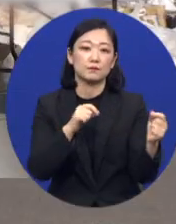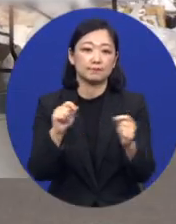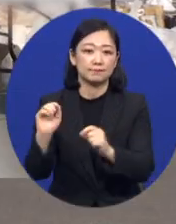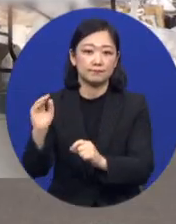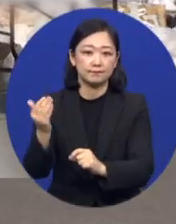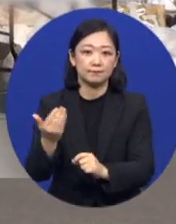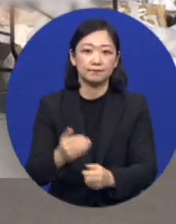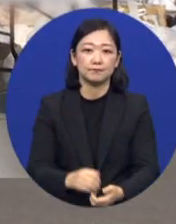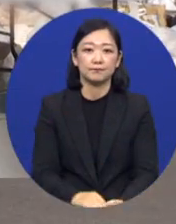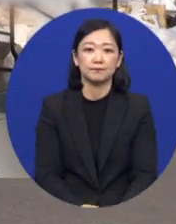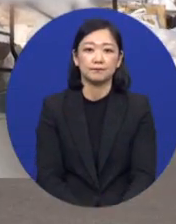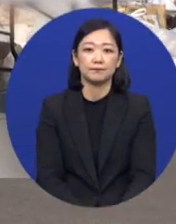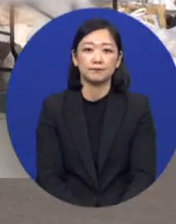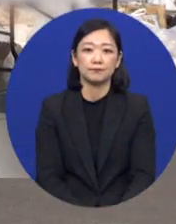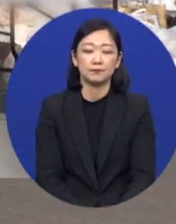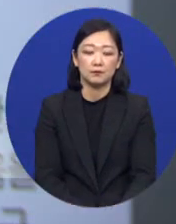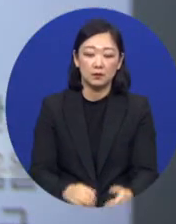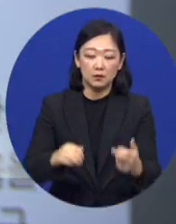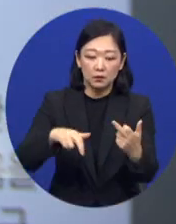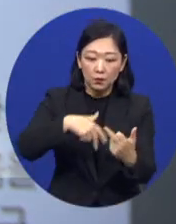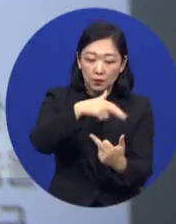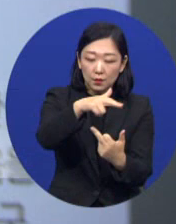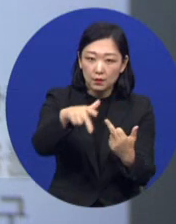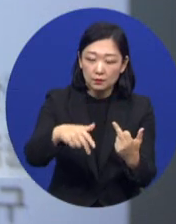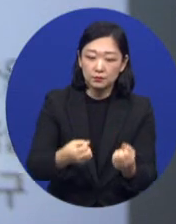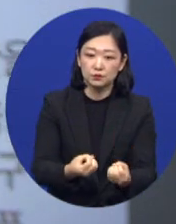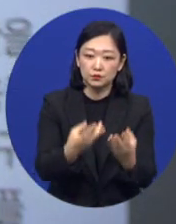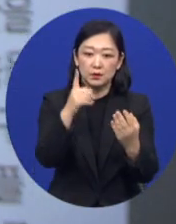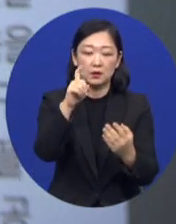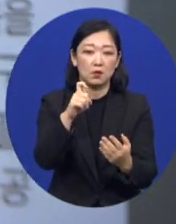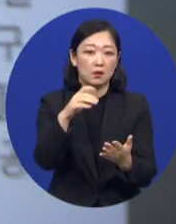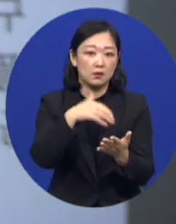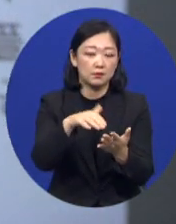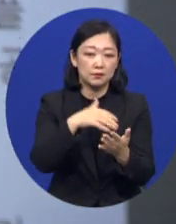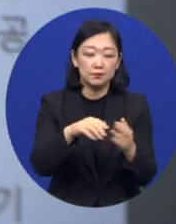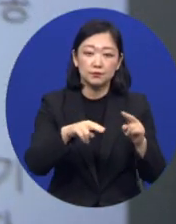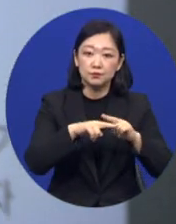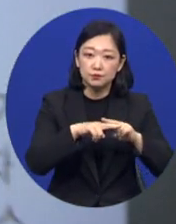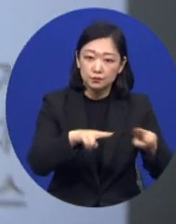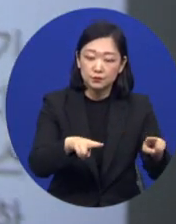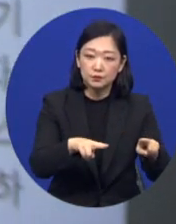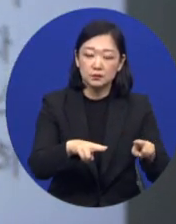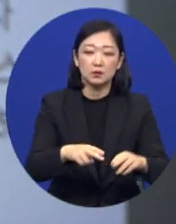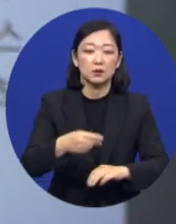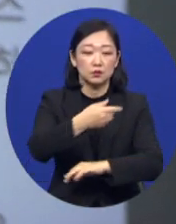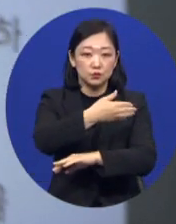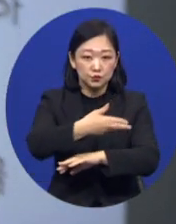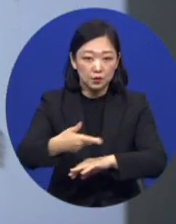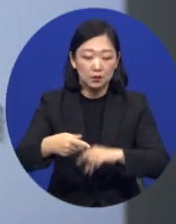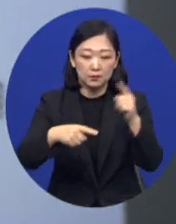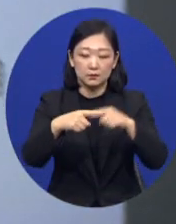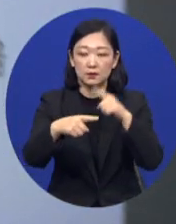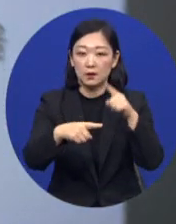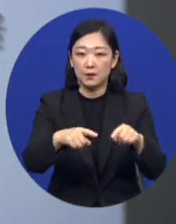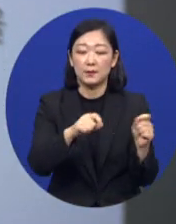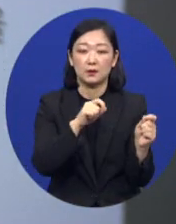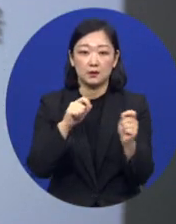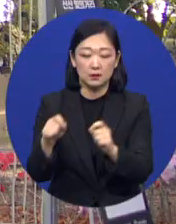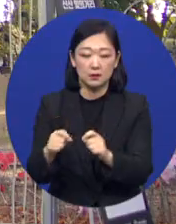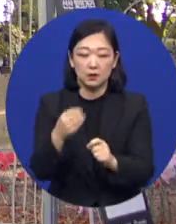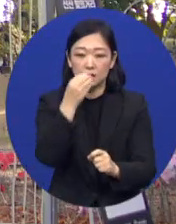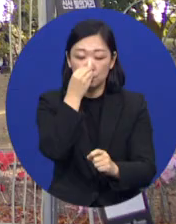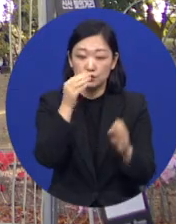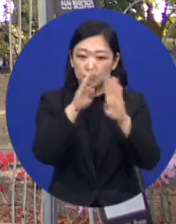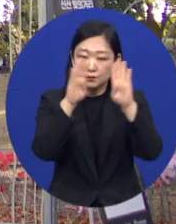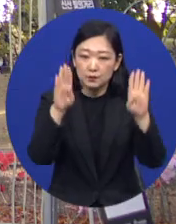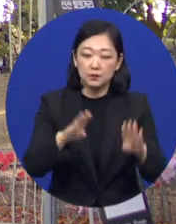연기됐습니다. 제주 올레 걷기 축제 등 11건은 취소됐고 수해기배 수영대회 등 23건은 연기, 제주 감귤